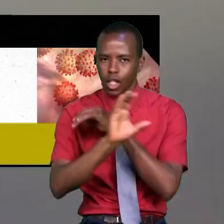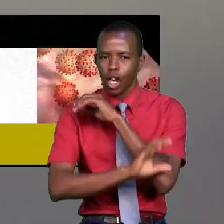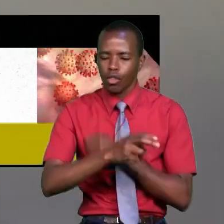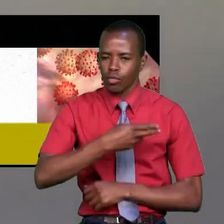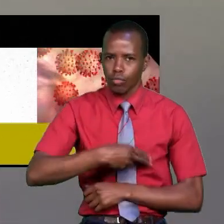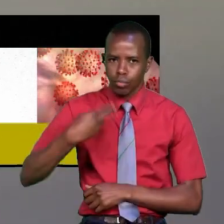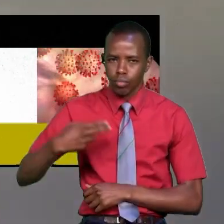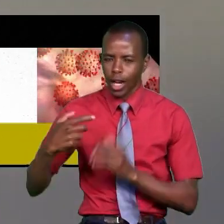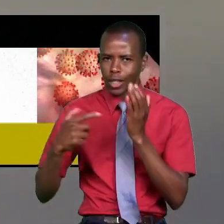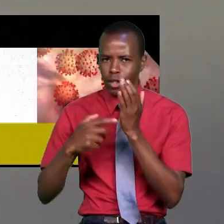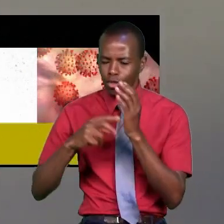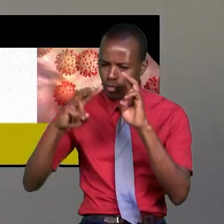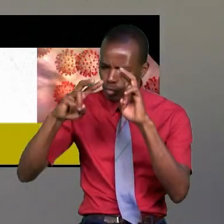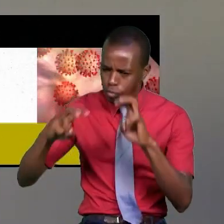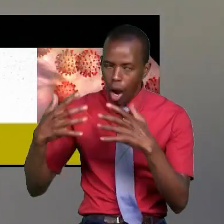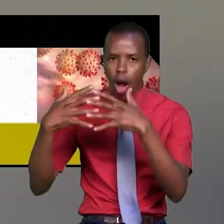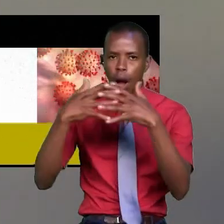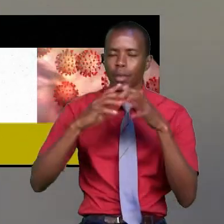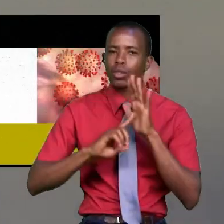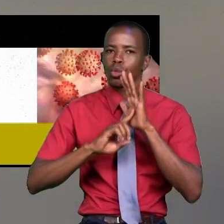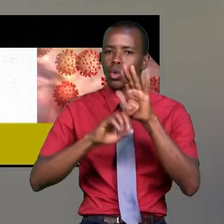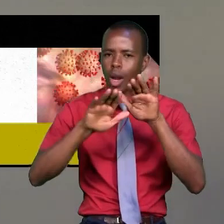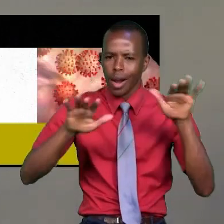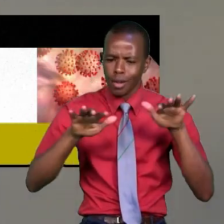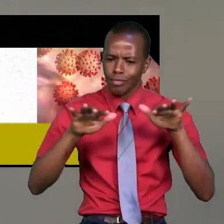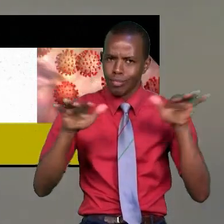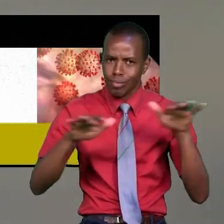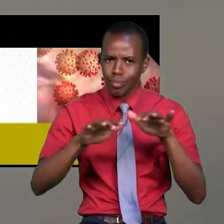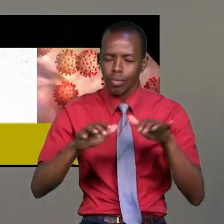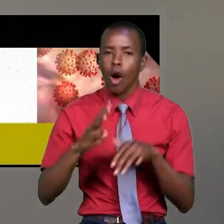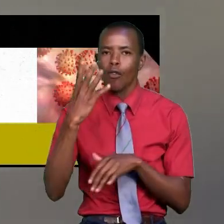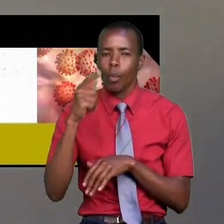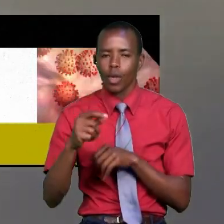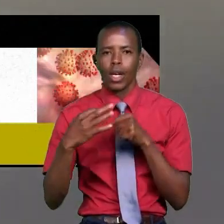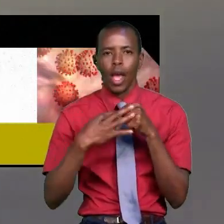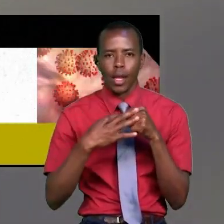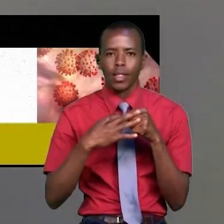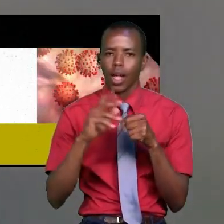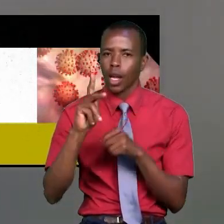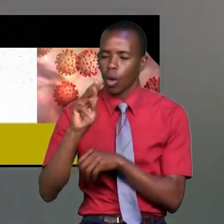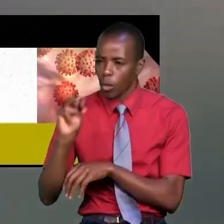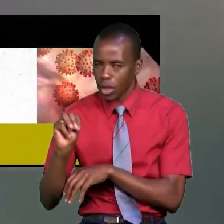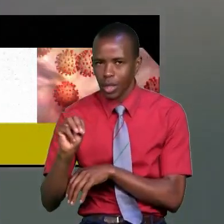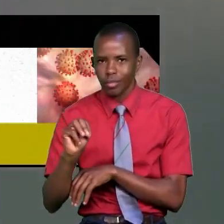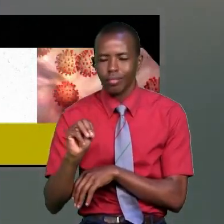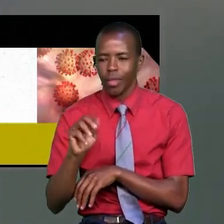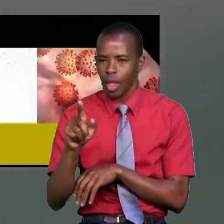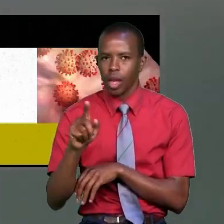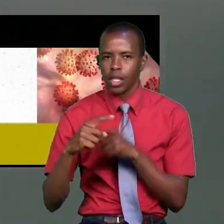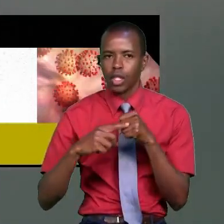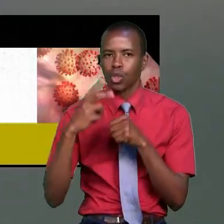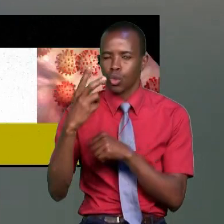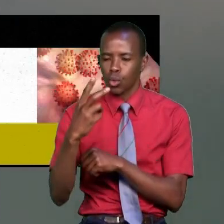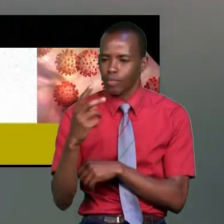wa kijiolojia Marekani unaonyesha kuwa mtetemeko huo ulikuwa wa kiwango cha 4.8 kilomita 62 kaskazini mashariki